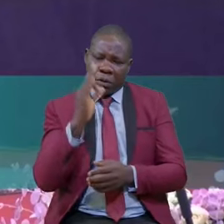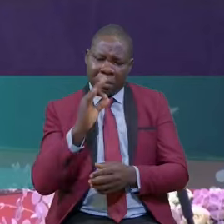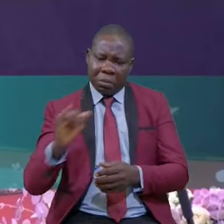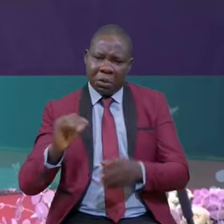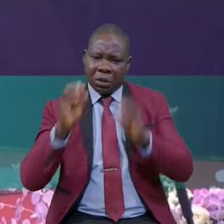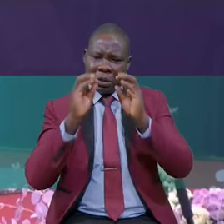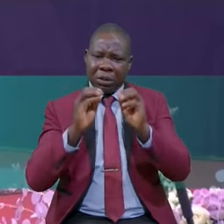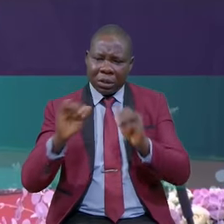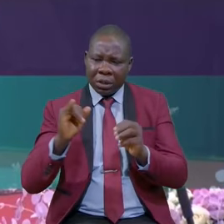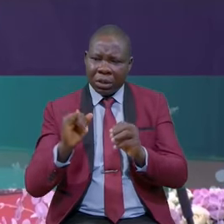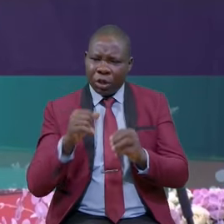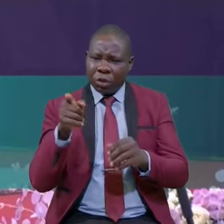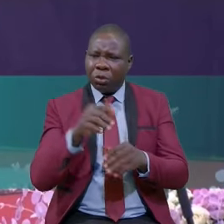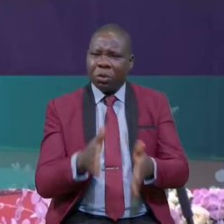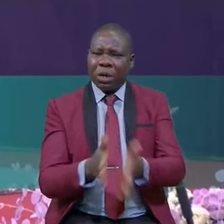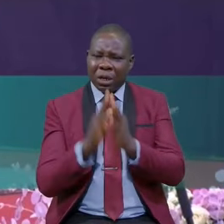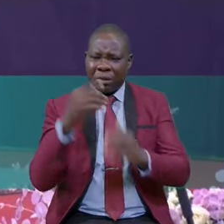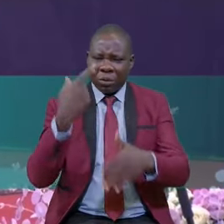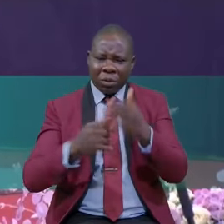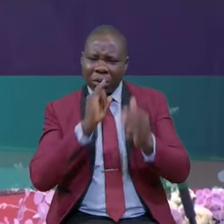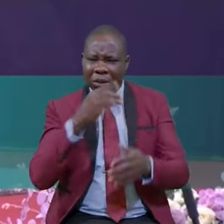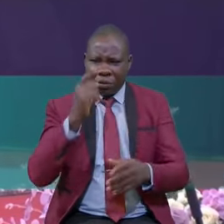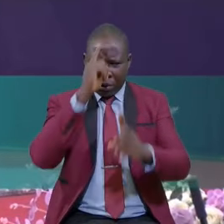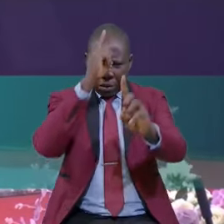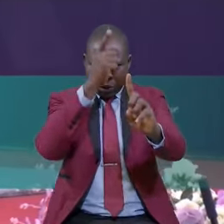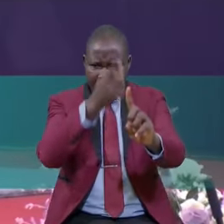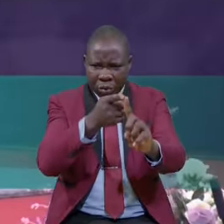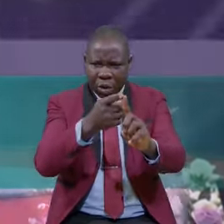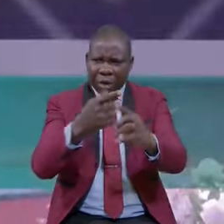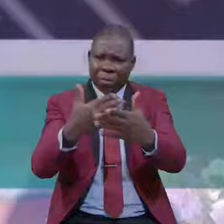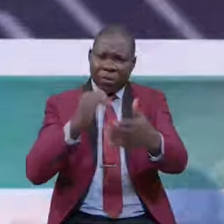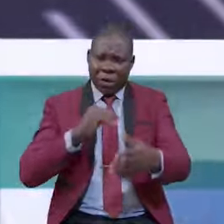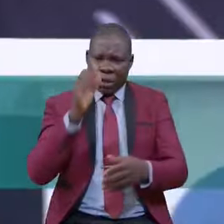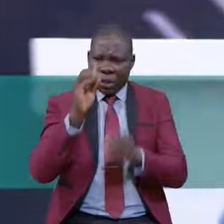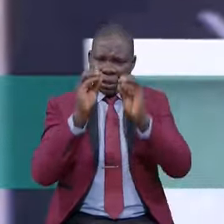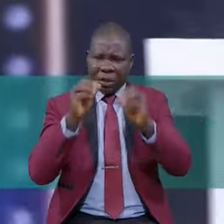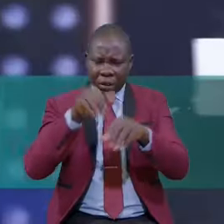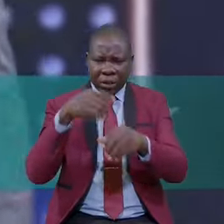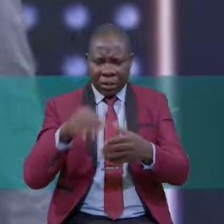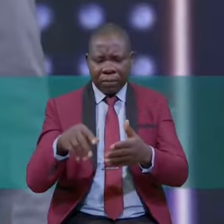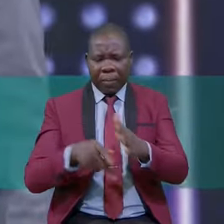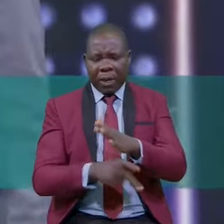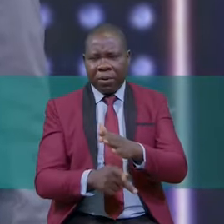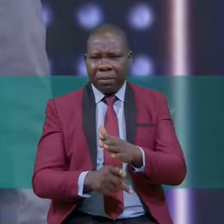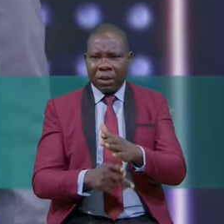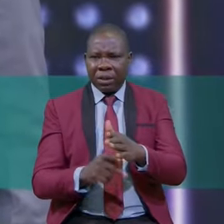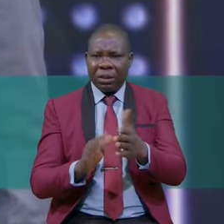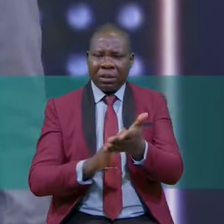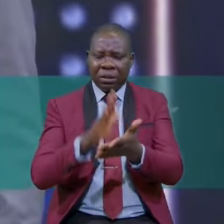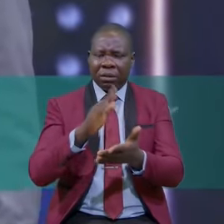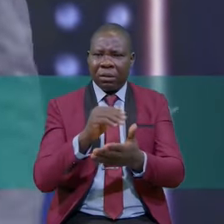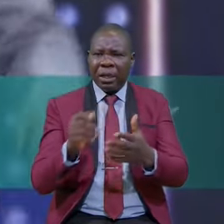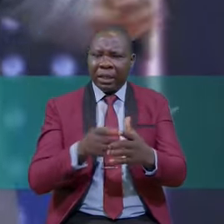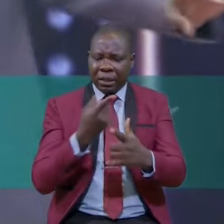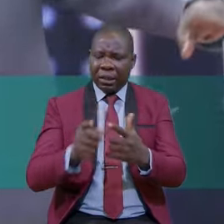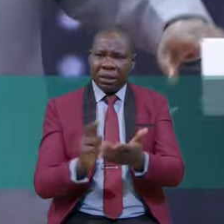quand j'enseignais, spécialement au primaire, avant de venir au secondaire et d'enseigner à l'université, on écrivait,